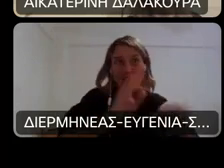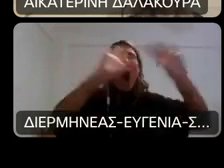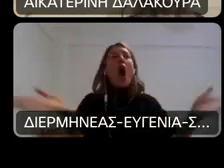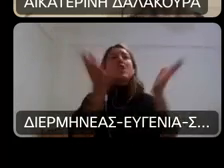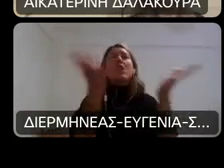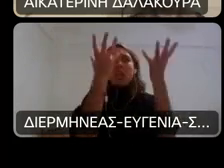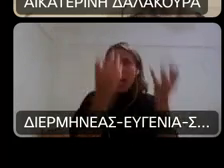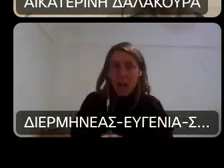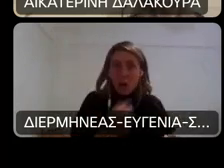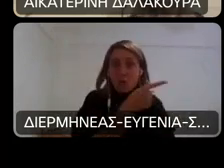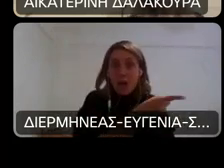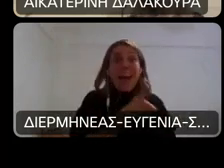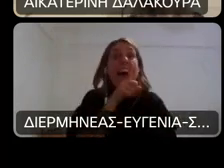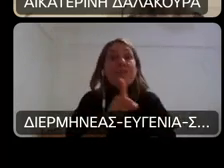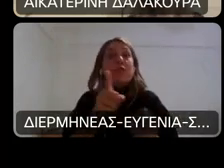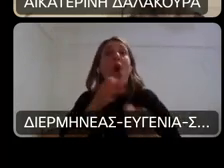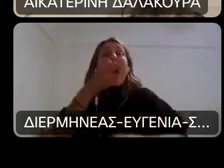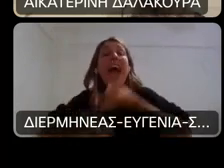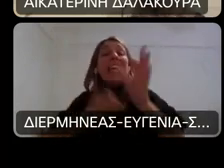σε αυτό εδώ το εγχειρίδιο